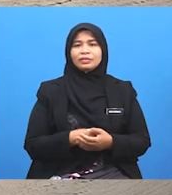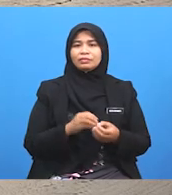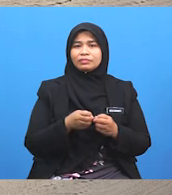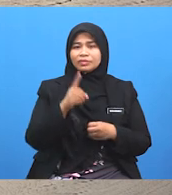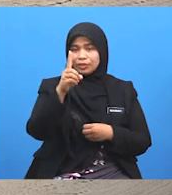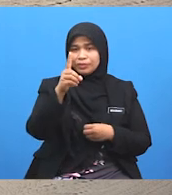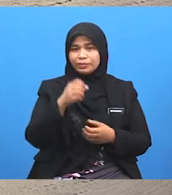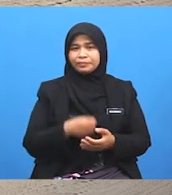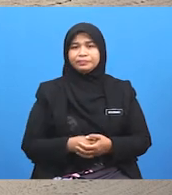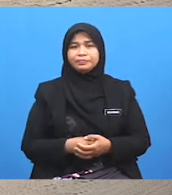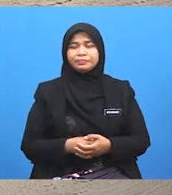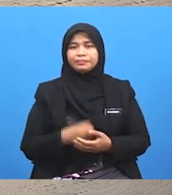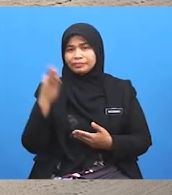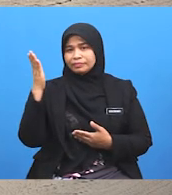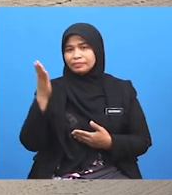Situasi 1.